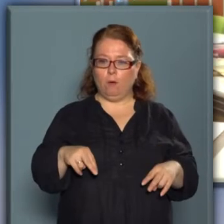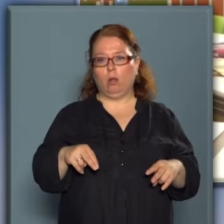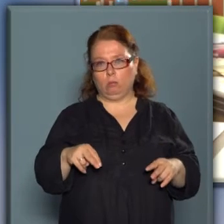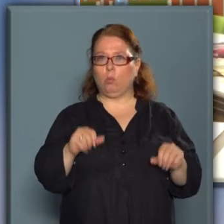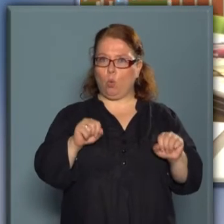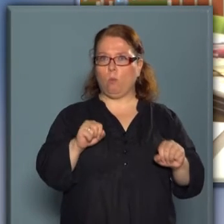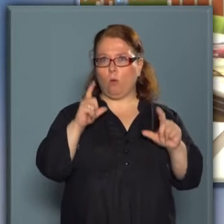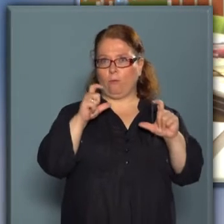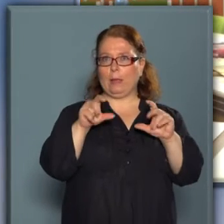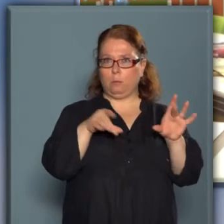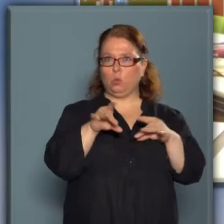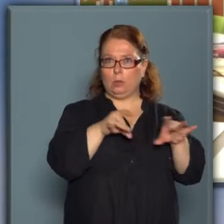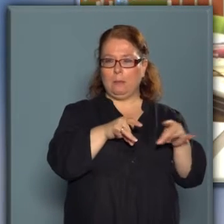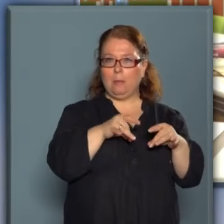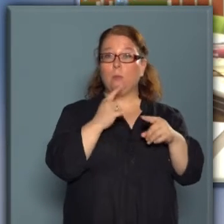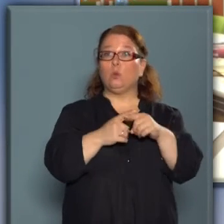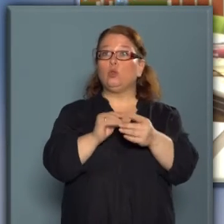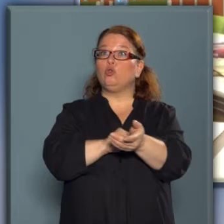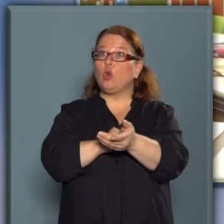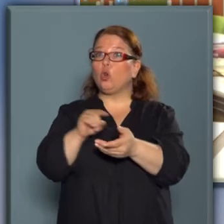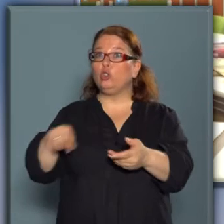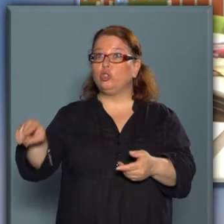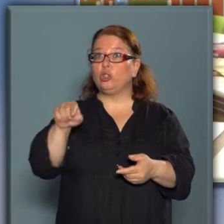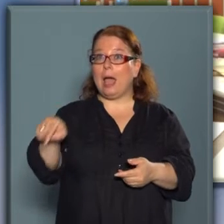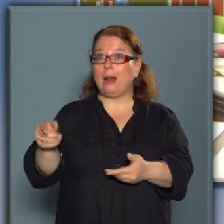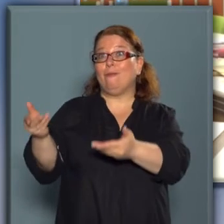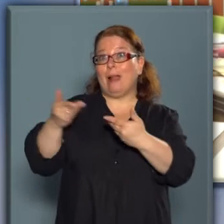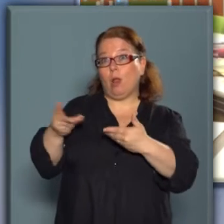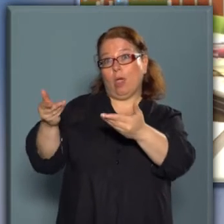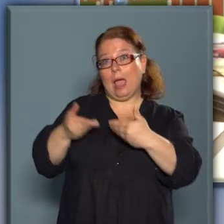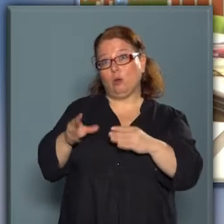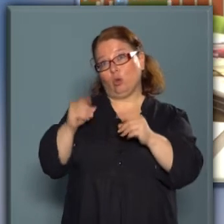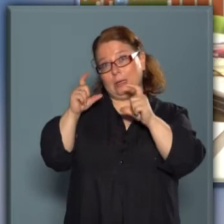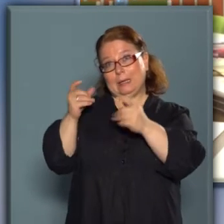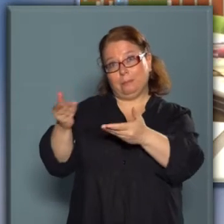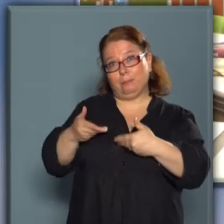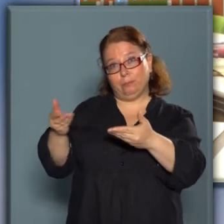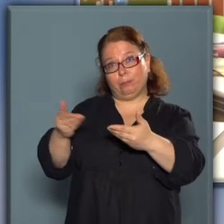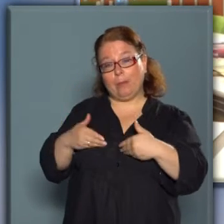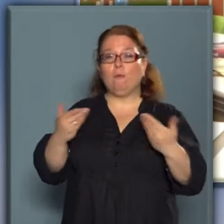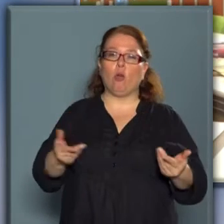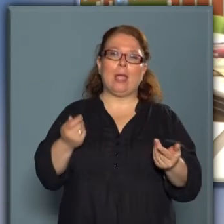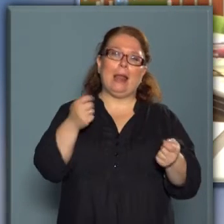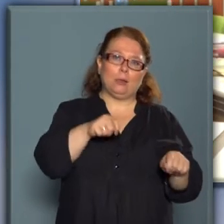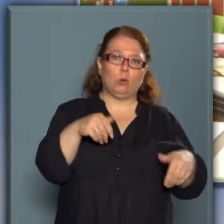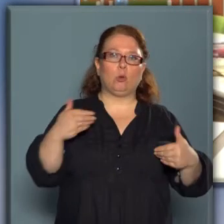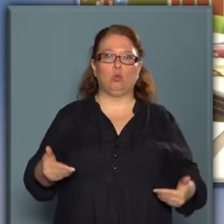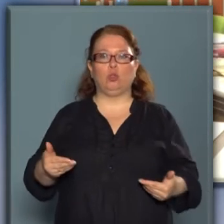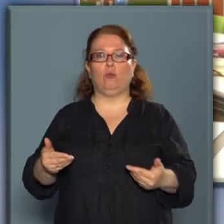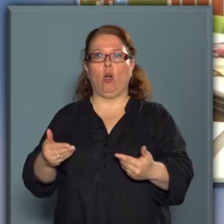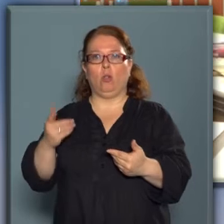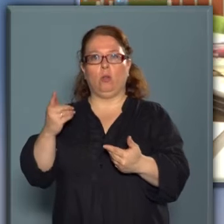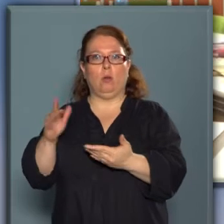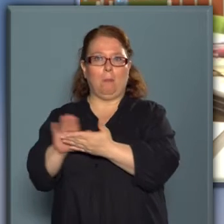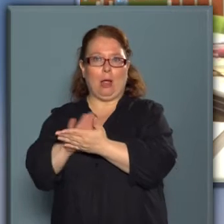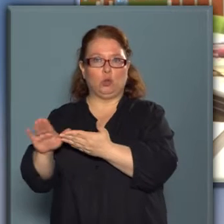elég komoly fényképgyűjtemény, meg a soroksáriak még fel is ajánlottak képeket, vagy elektronikusan,